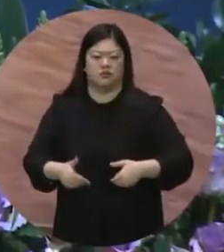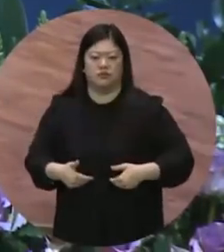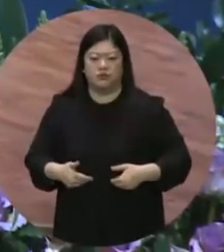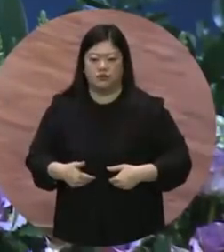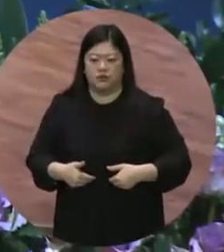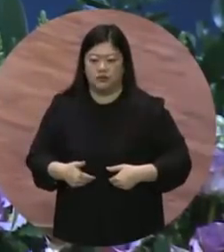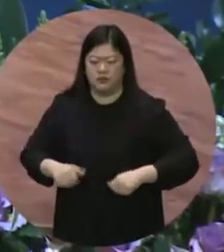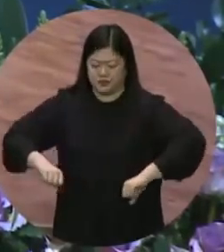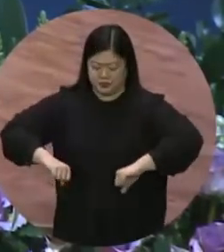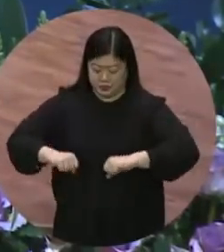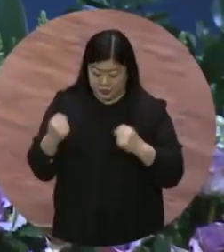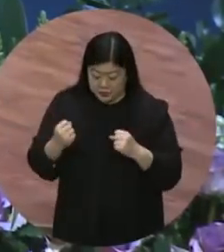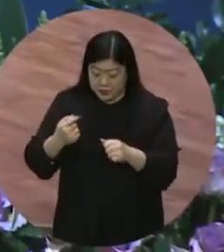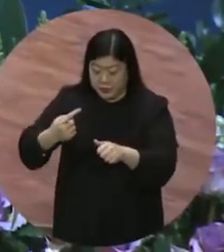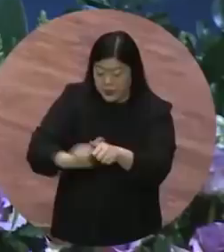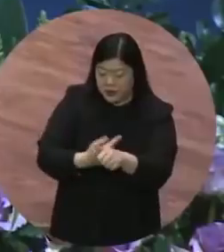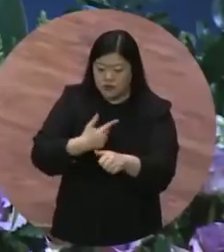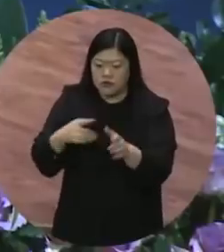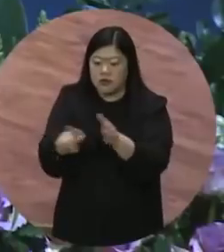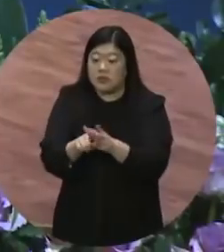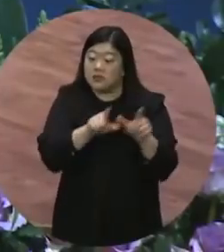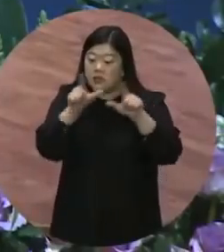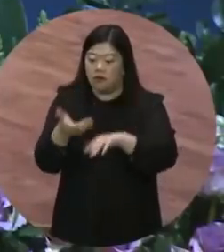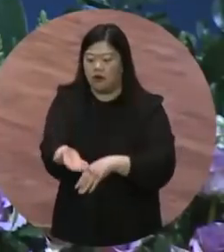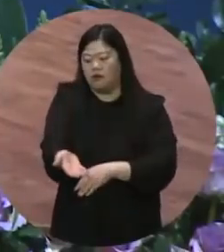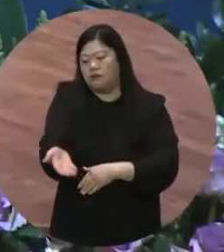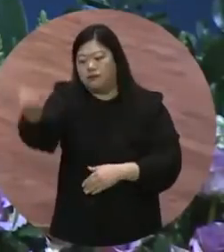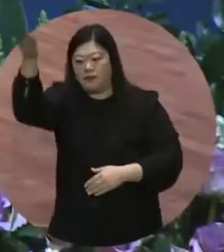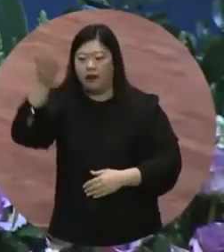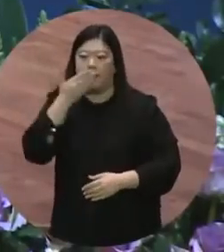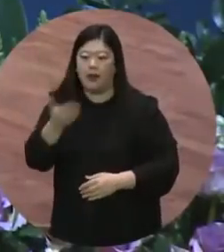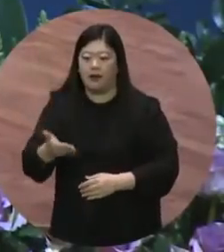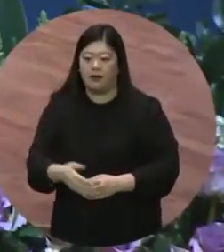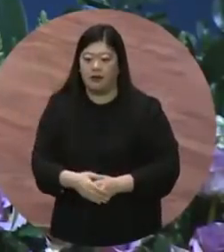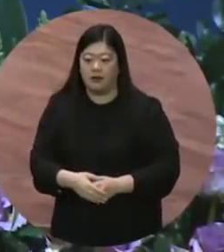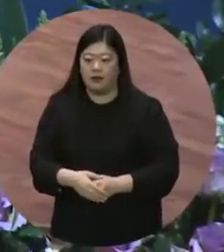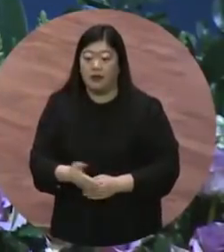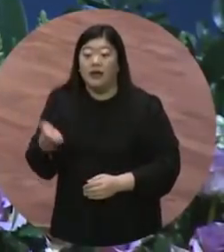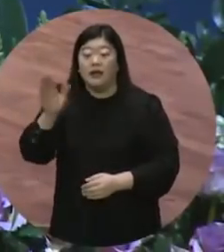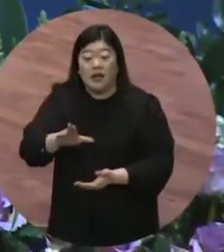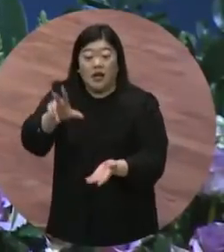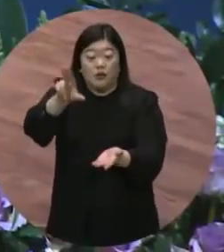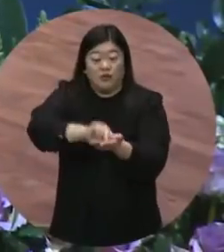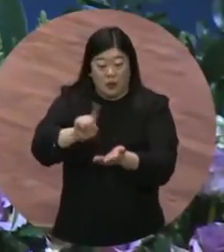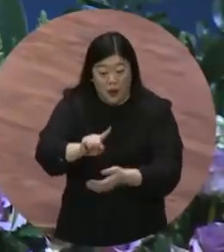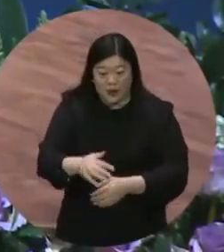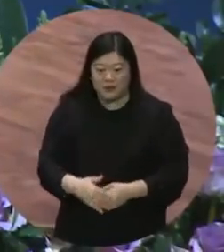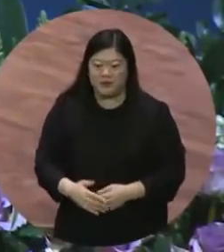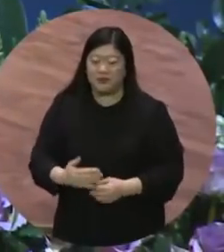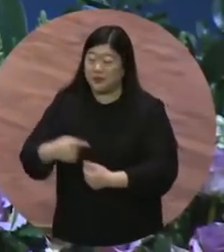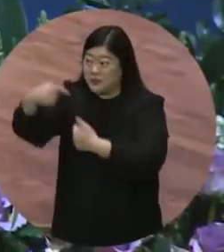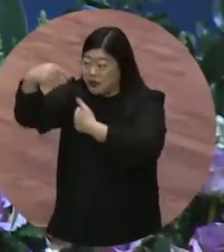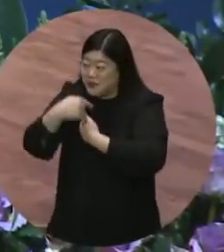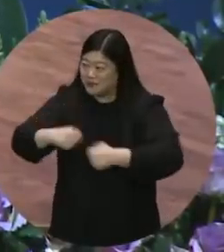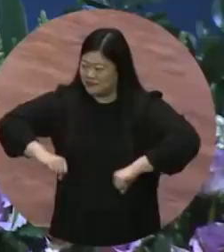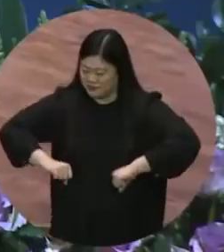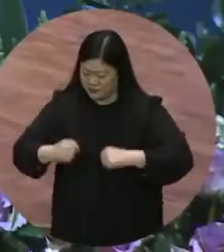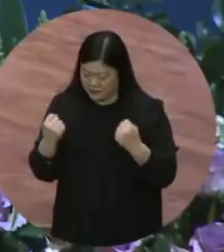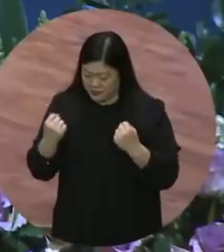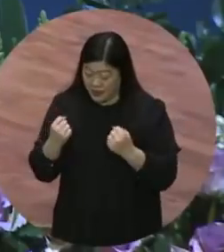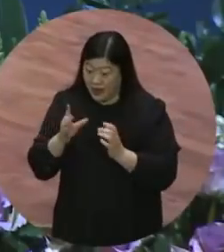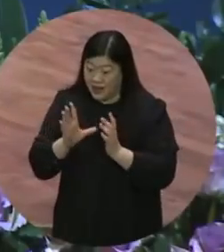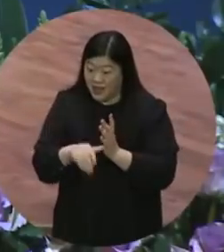삶을 성장케 합니다. 중요한 것은 우리 속에 예틀을 깨는 강력한 무기가 뭐냐?